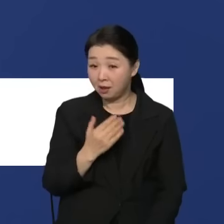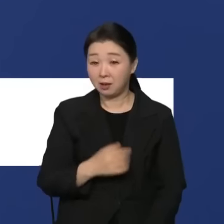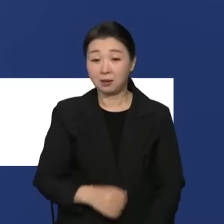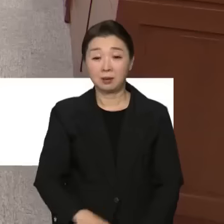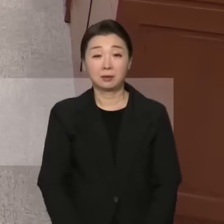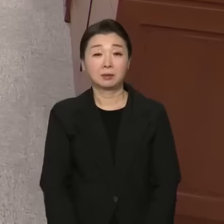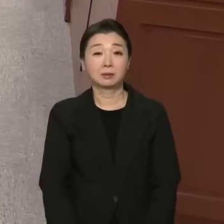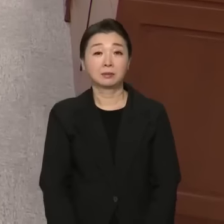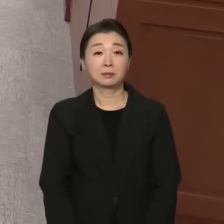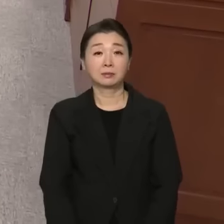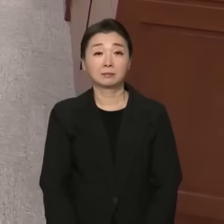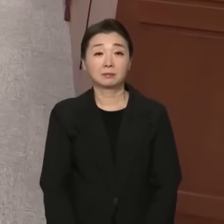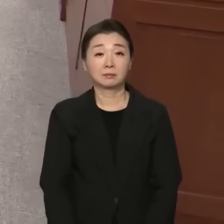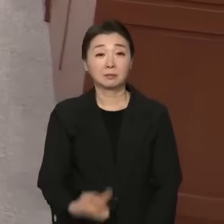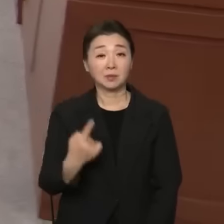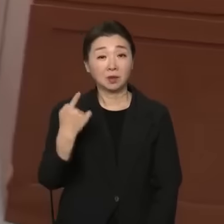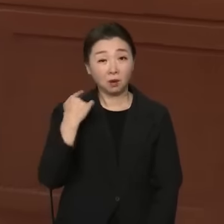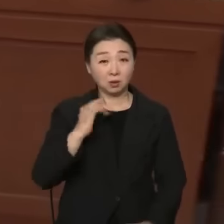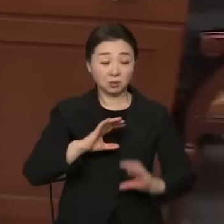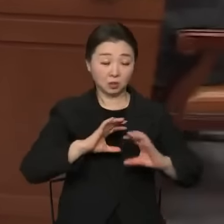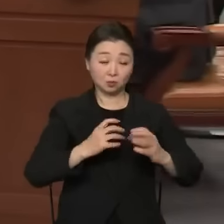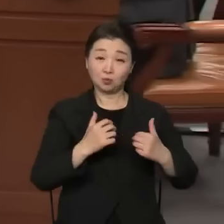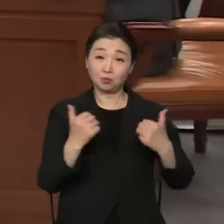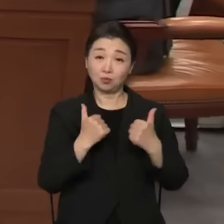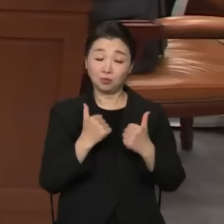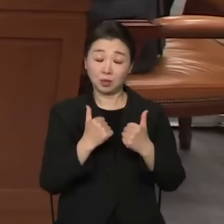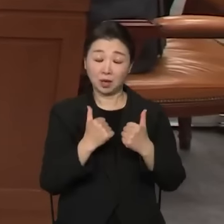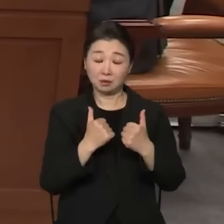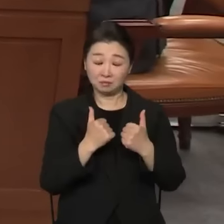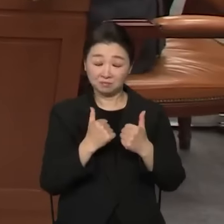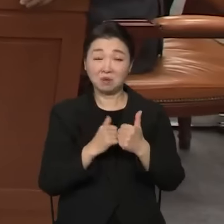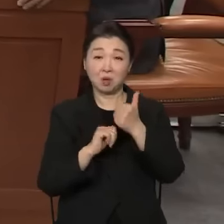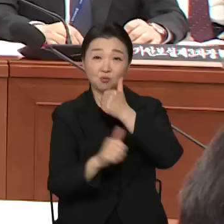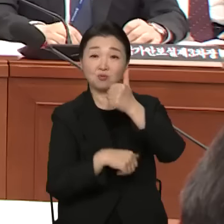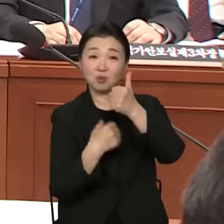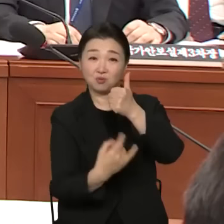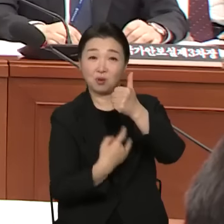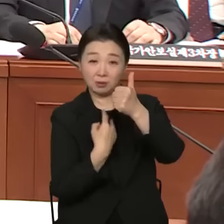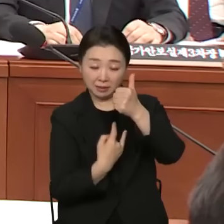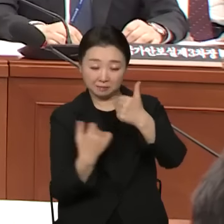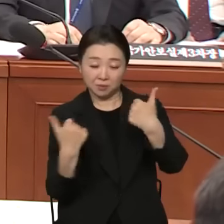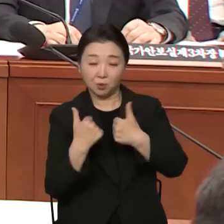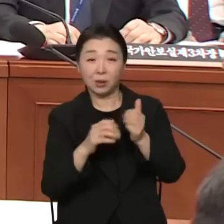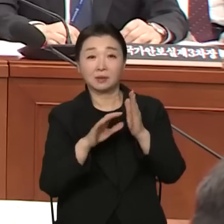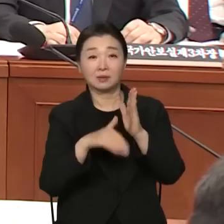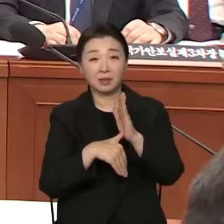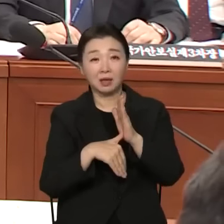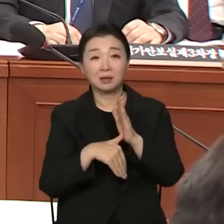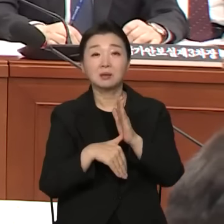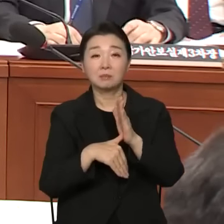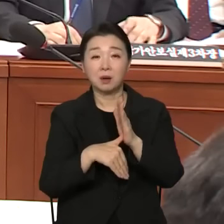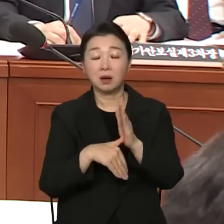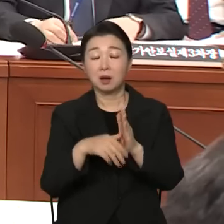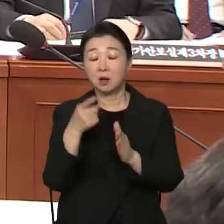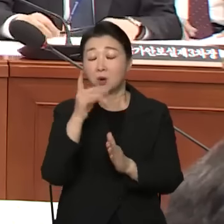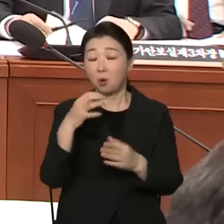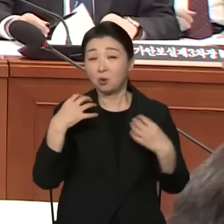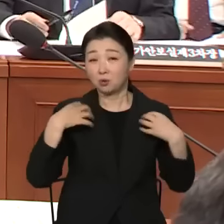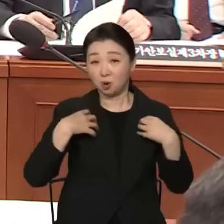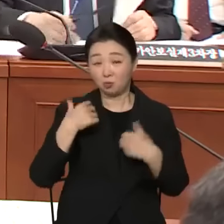있으신지요? 어제 국회 운영위원회 전체 회의에서 홍 정무수석은 다시 한 번 이 질문을